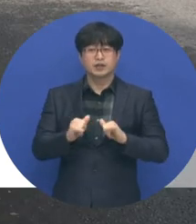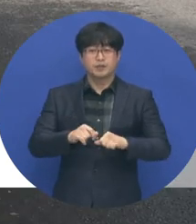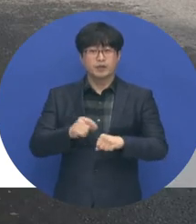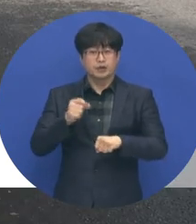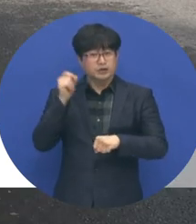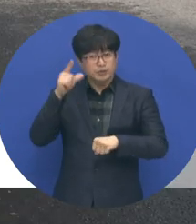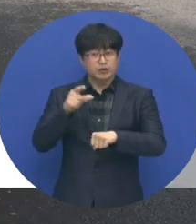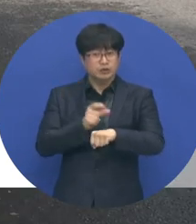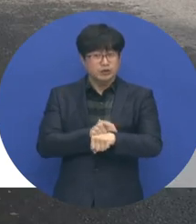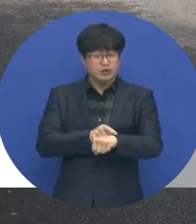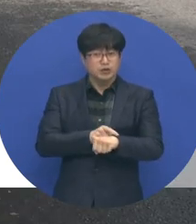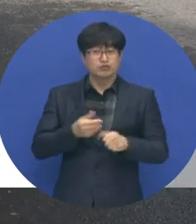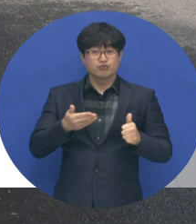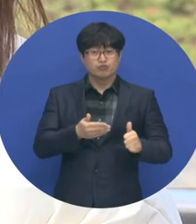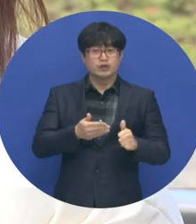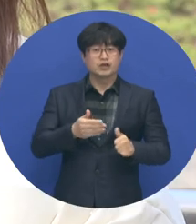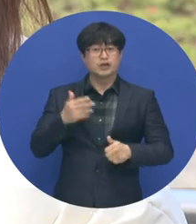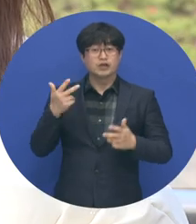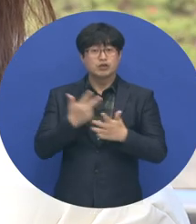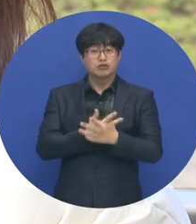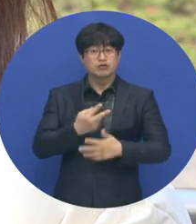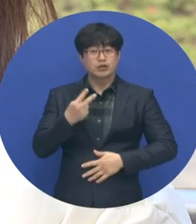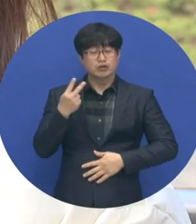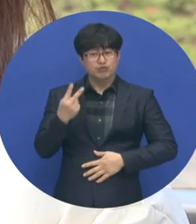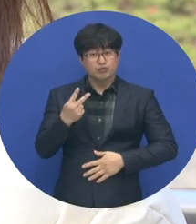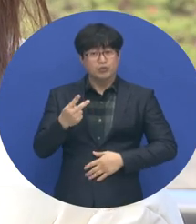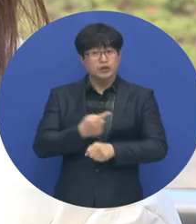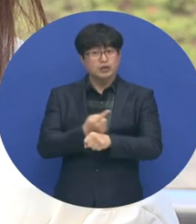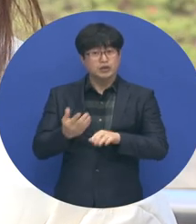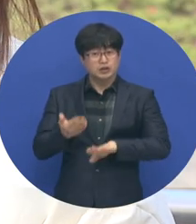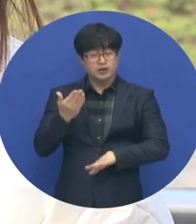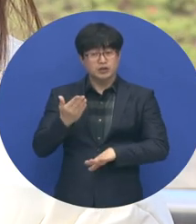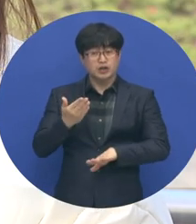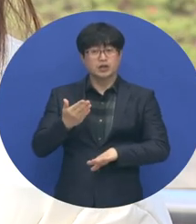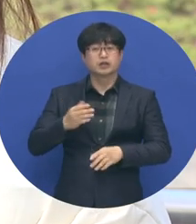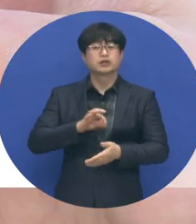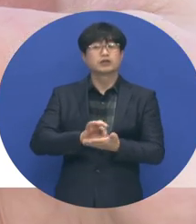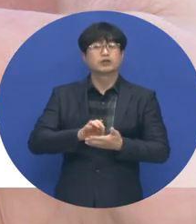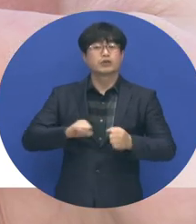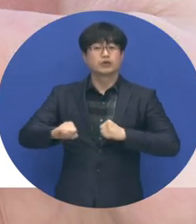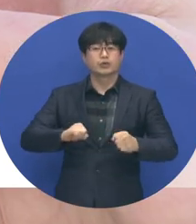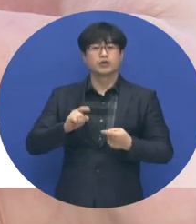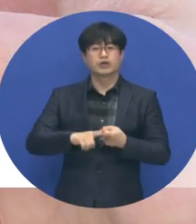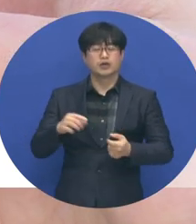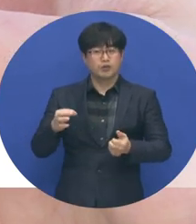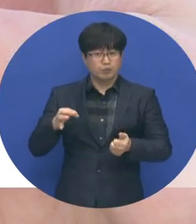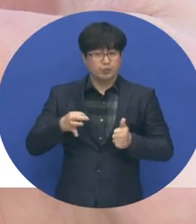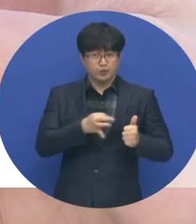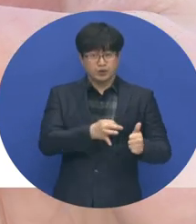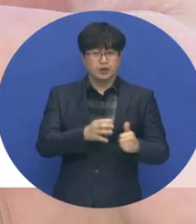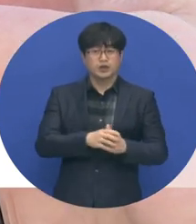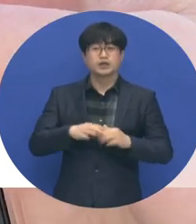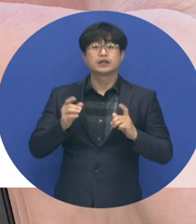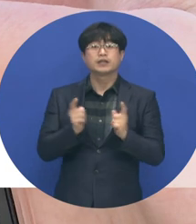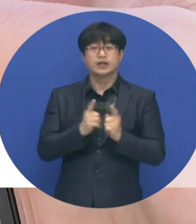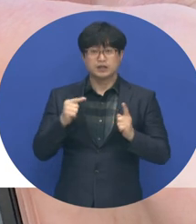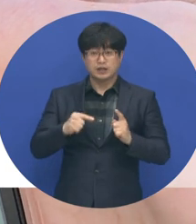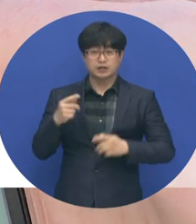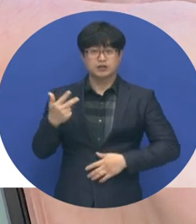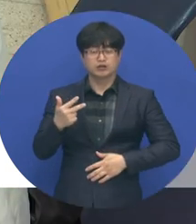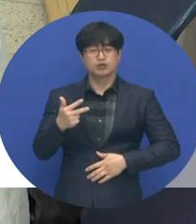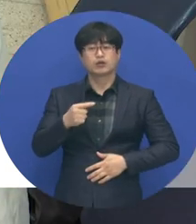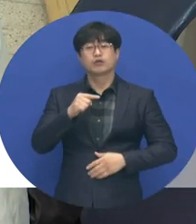배부하고 주 2회 1한시간 이상 활동하는 것에 대한 보상을 지급하는 사업입니다 올해는 지급 대상자를